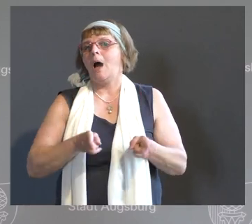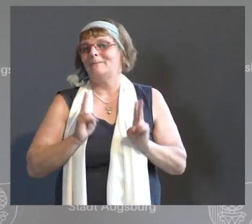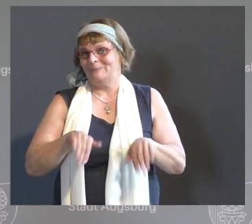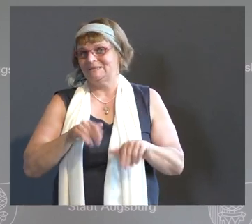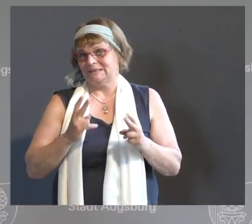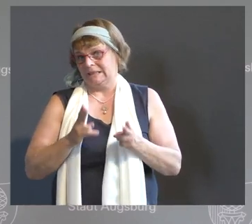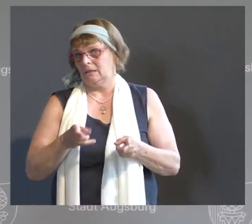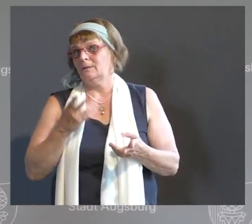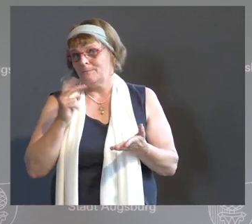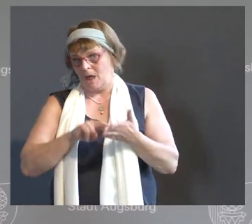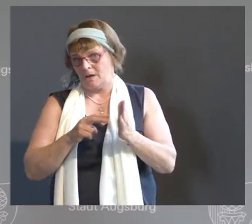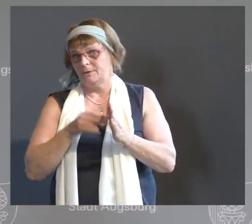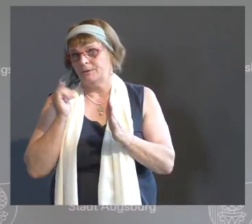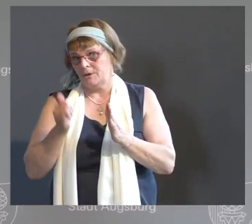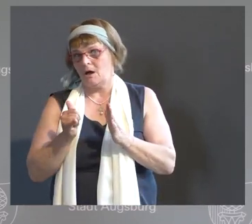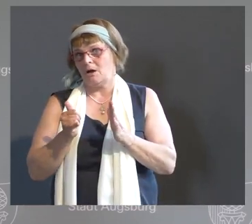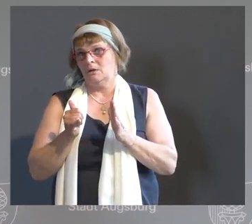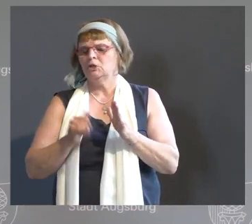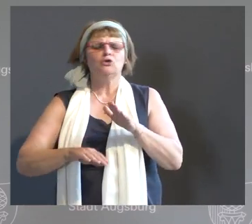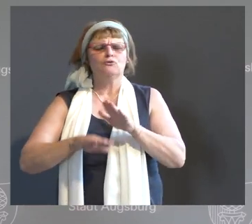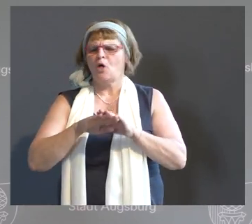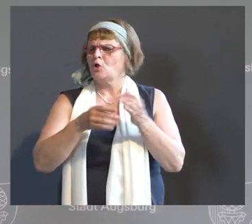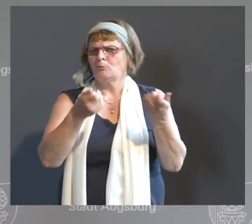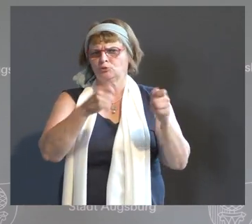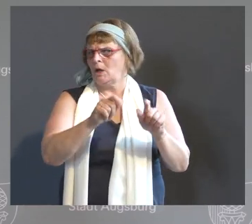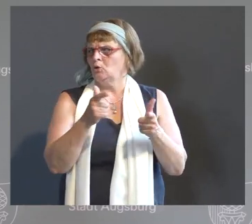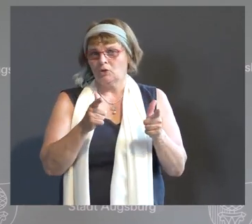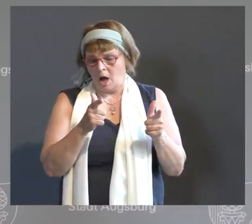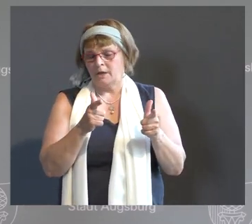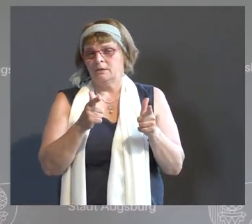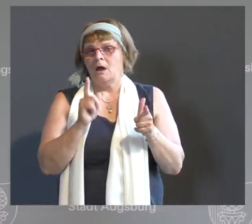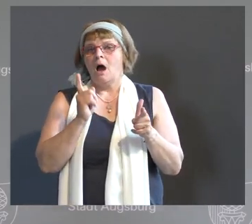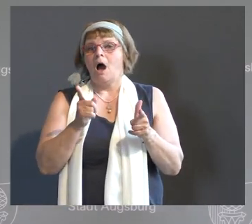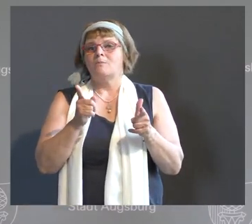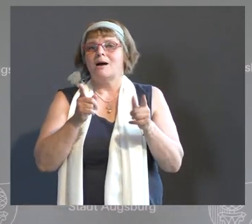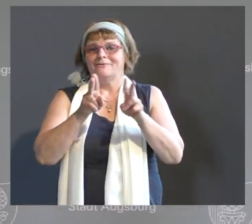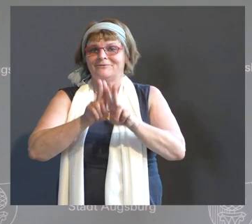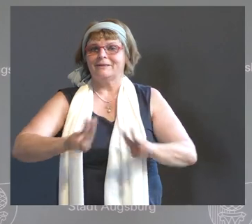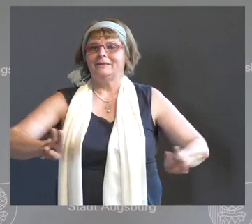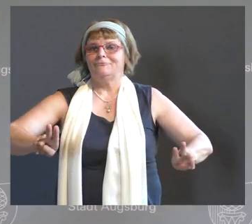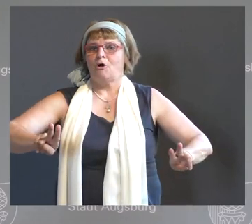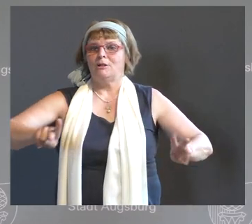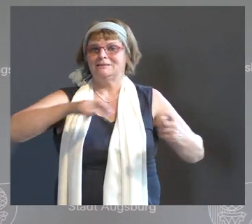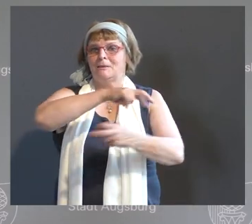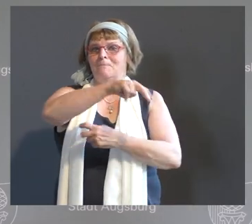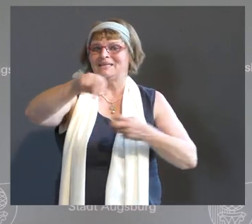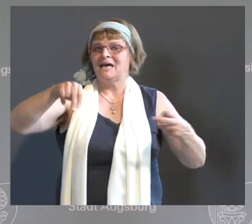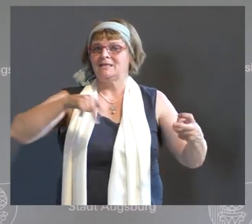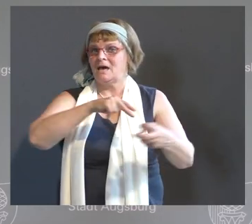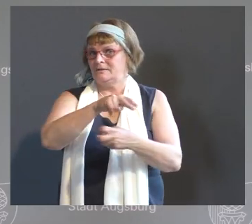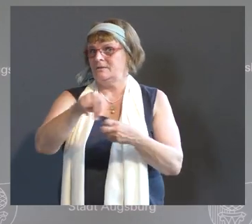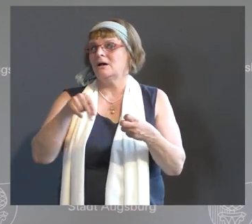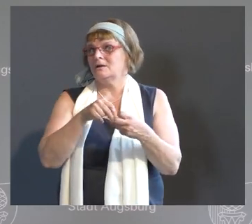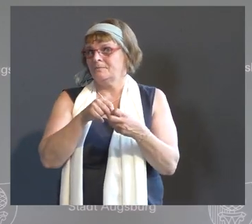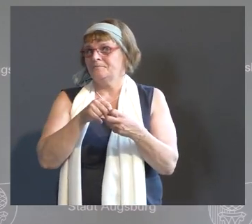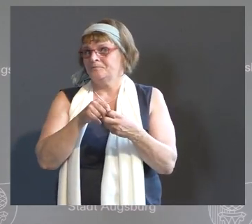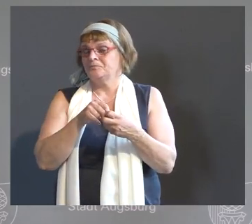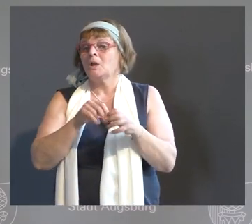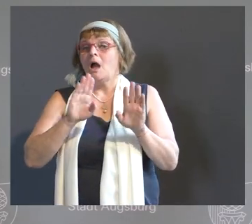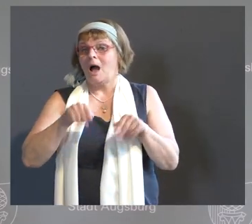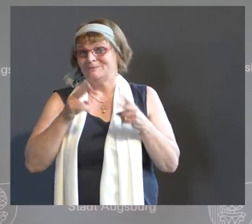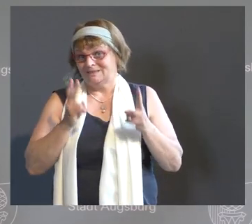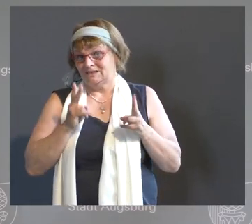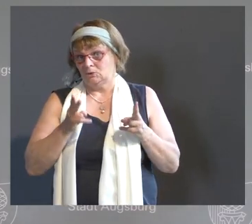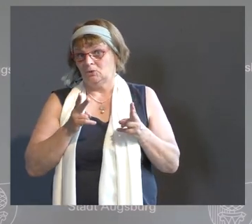zu sichern, dass ein friedliches und guter Aufenthalt möglich ist. Wir werden den Bereich um den Herkulesbrunnen absichern und